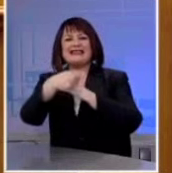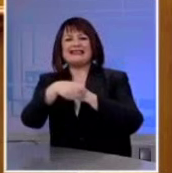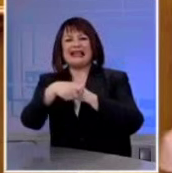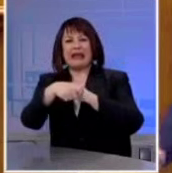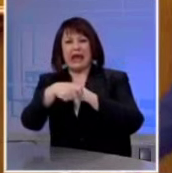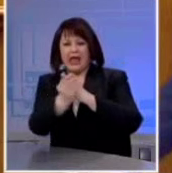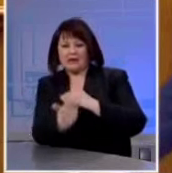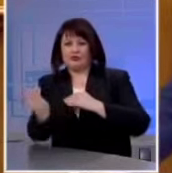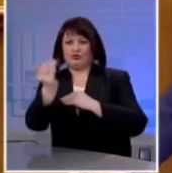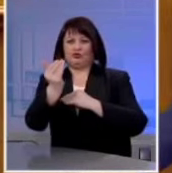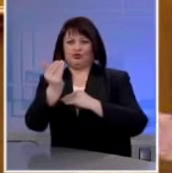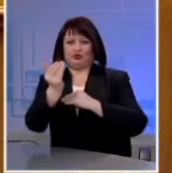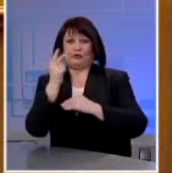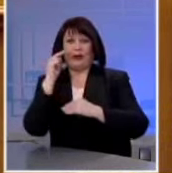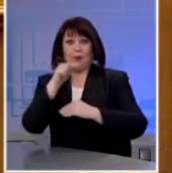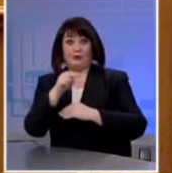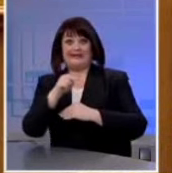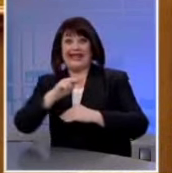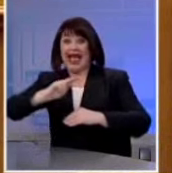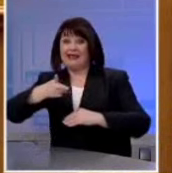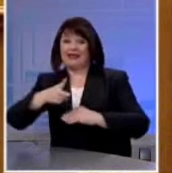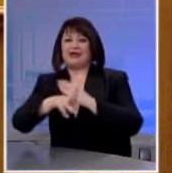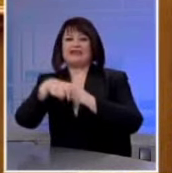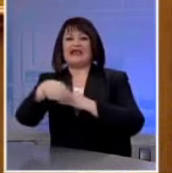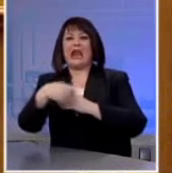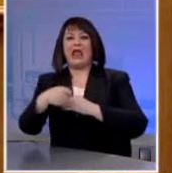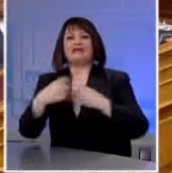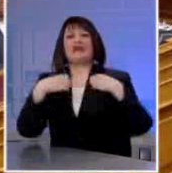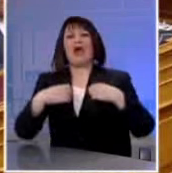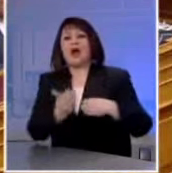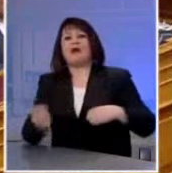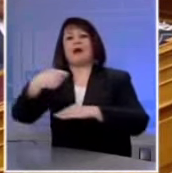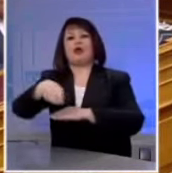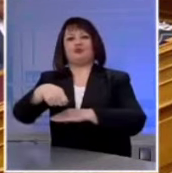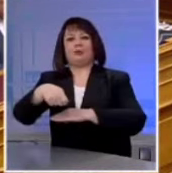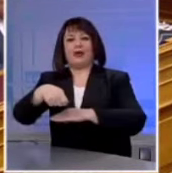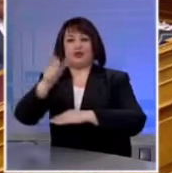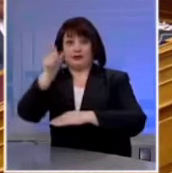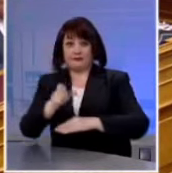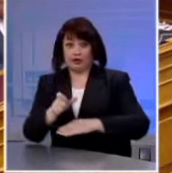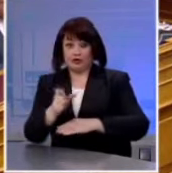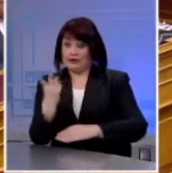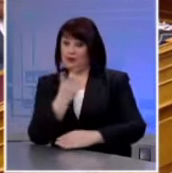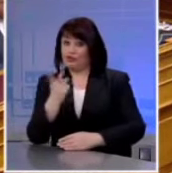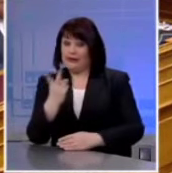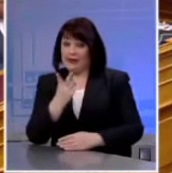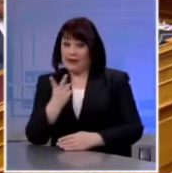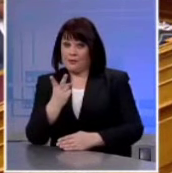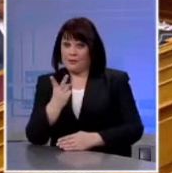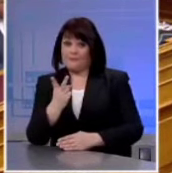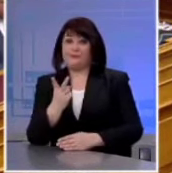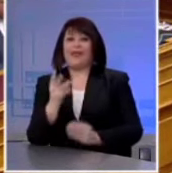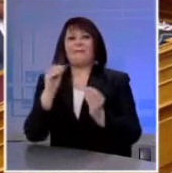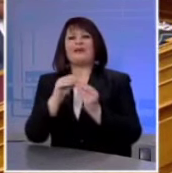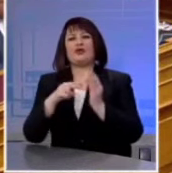αντιεισαγγελέας του Αρείου Πάγου με έγγραφο με έγγραφό του στις 22 Τετάρτου